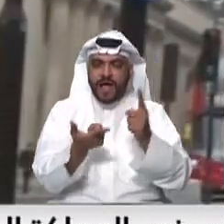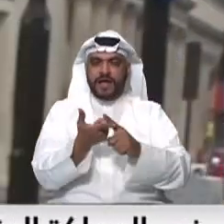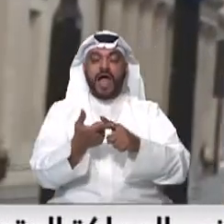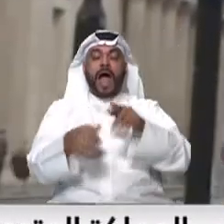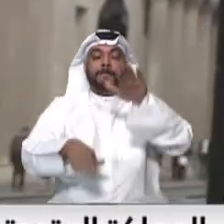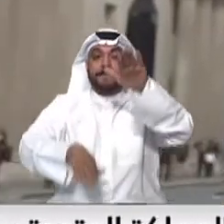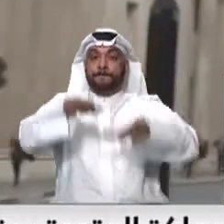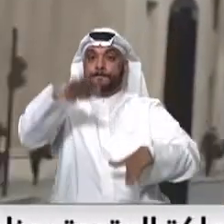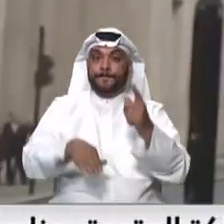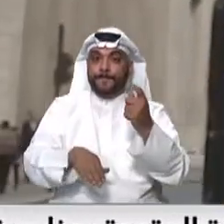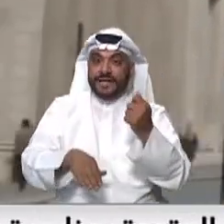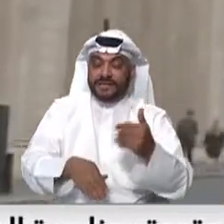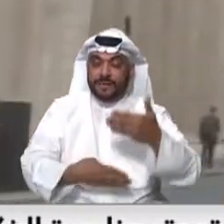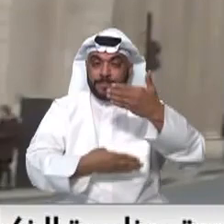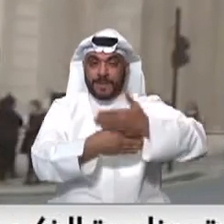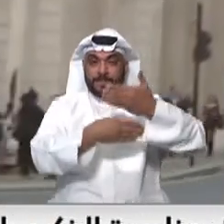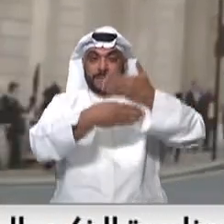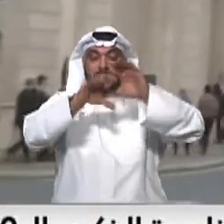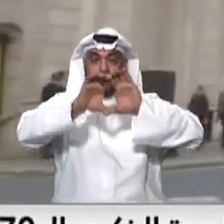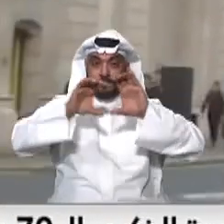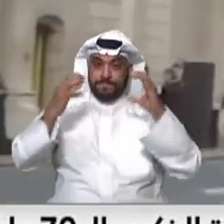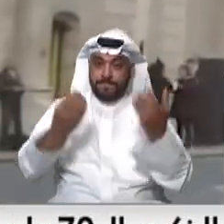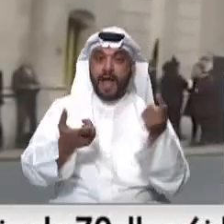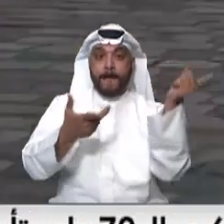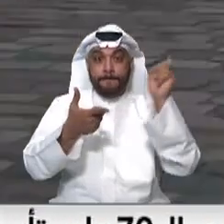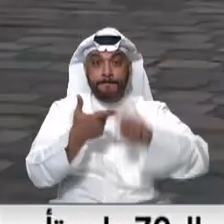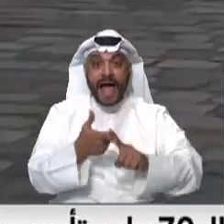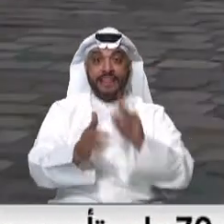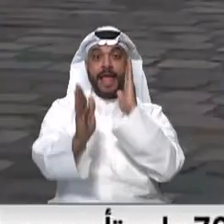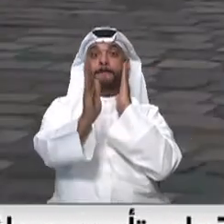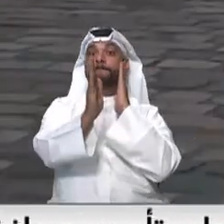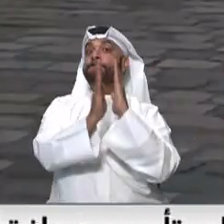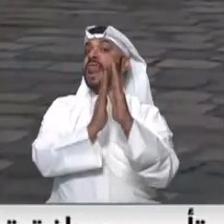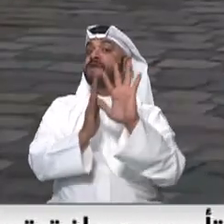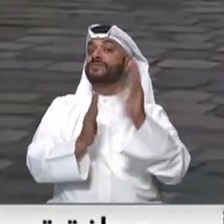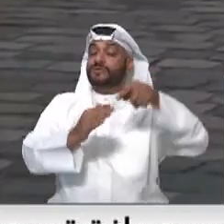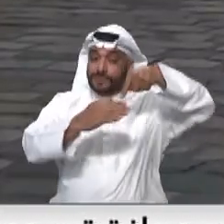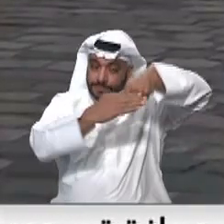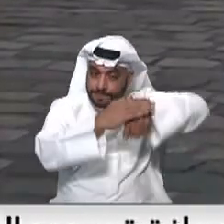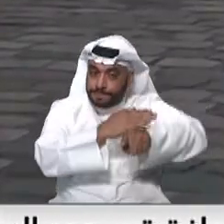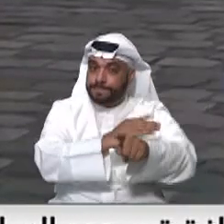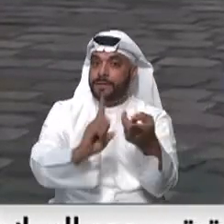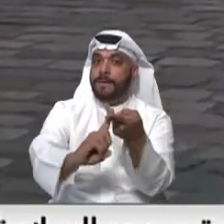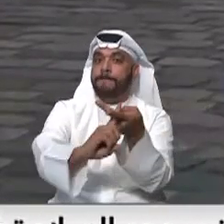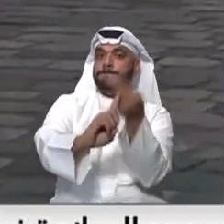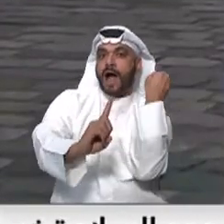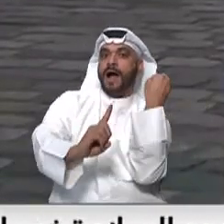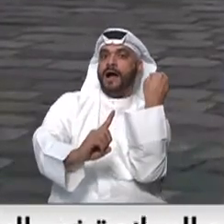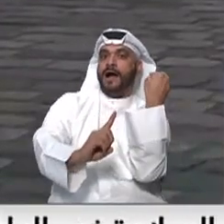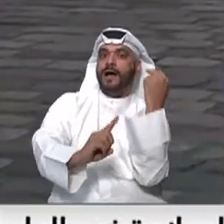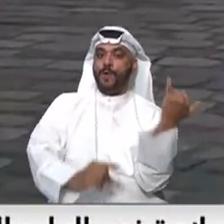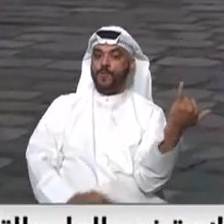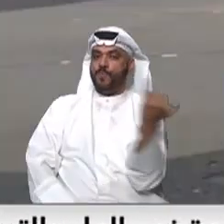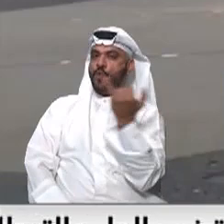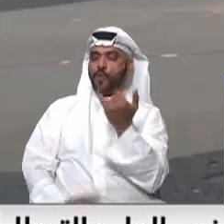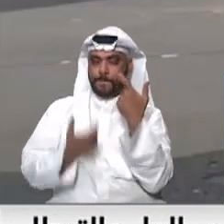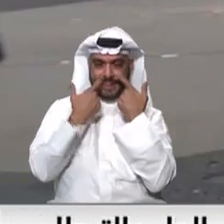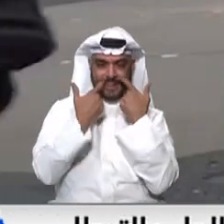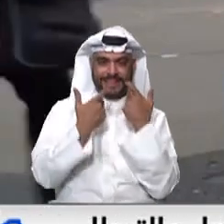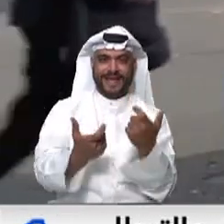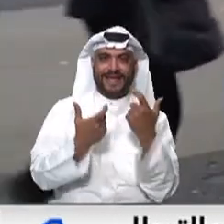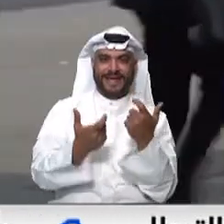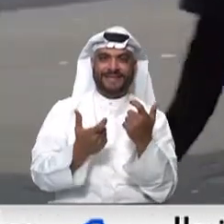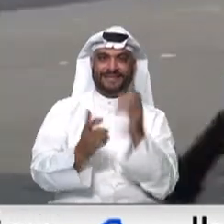الاستثماري والملف السبراني، اللذان يستحوذان على نصيب هام من رؤى القادة وأولوياتهم المطروحة على